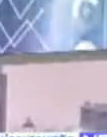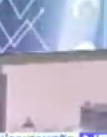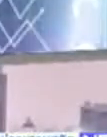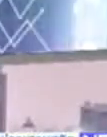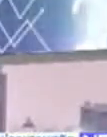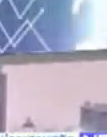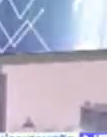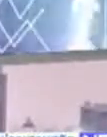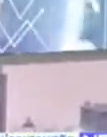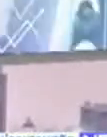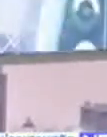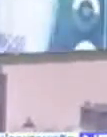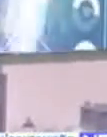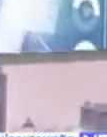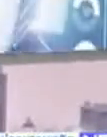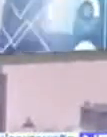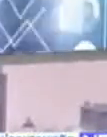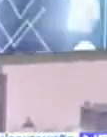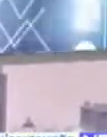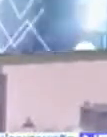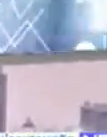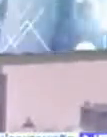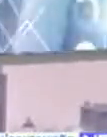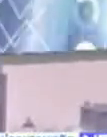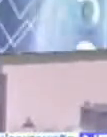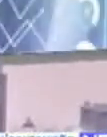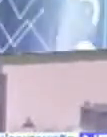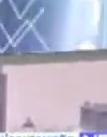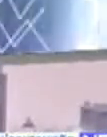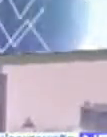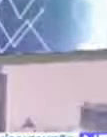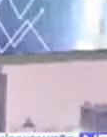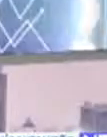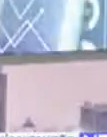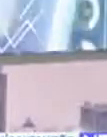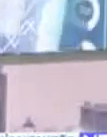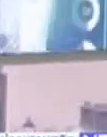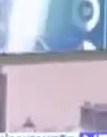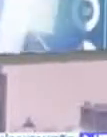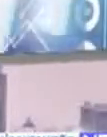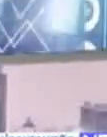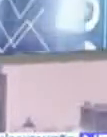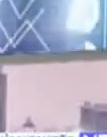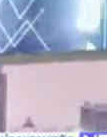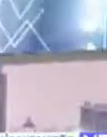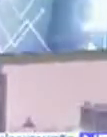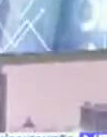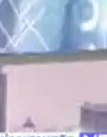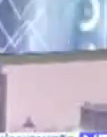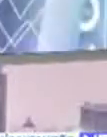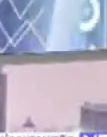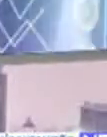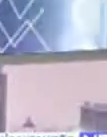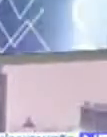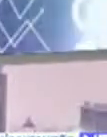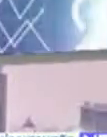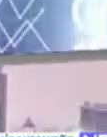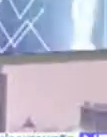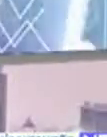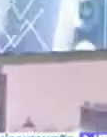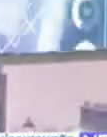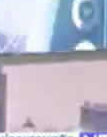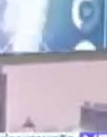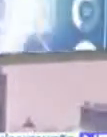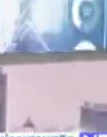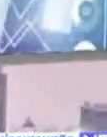รัฐนะคะส่วนดัชนีหุ้นสหรัฐเมื่อคืนที่ผ่านมาปิดลบต่อเนื่องเป็นวันที่4ค่ะเนื่องจากนักลงทุนผิดหวังเกี่ยวกับข้อมูลค้าปลีกของส